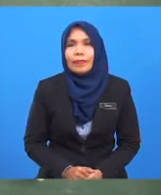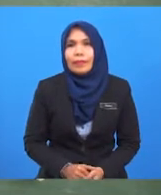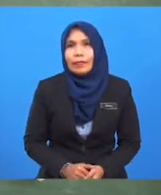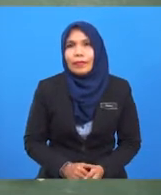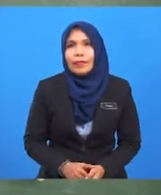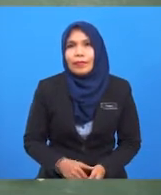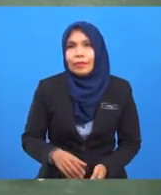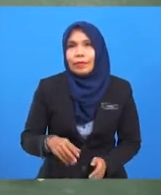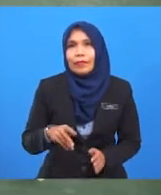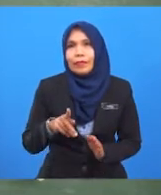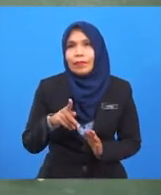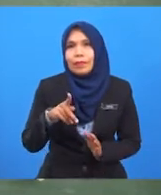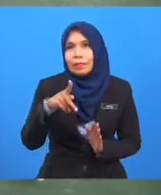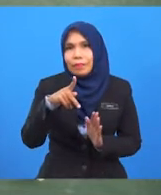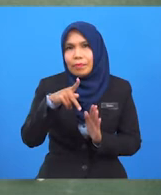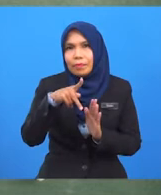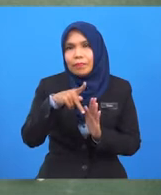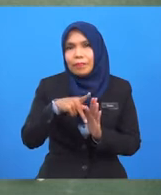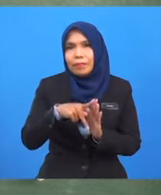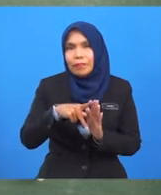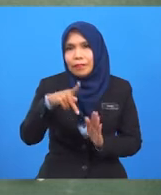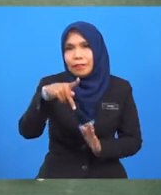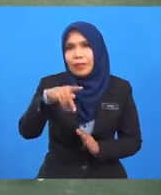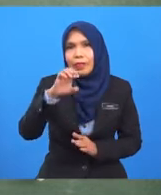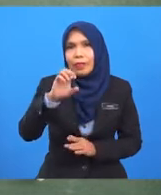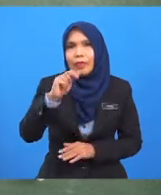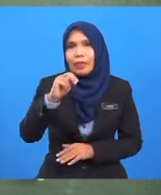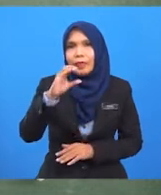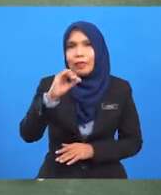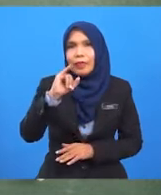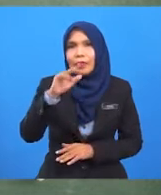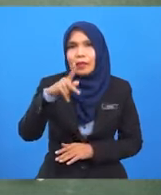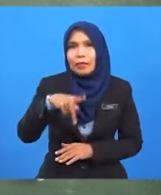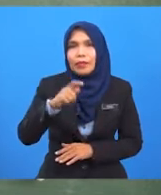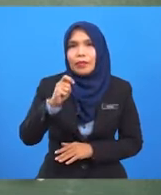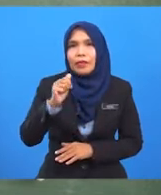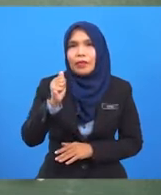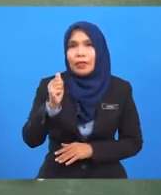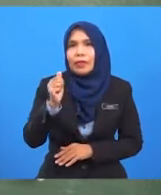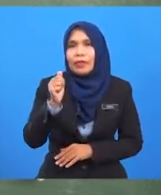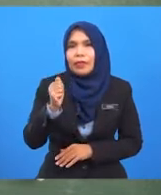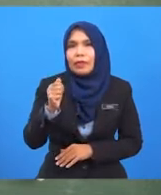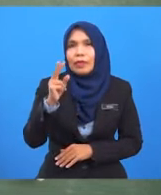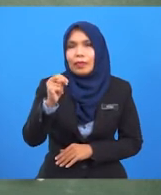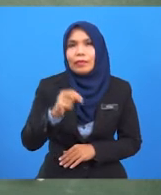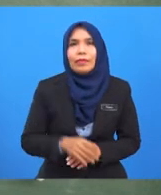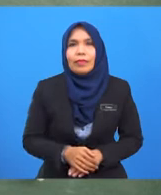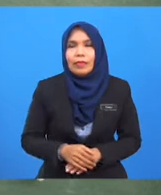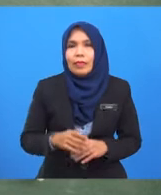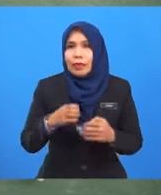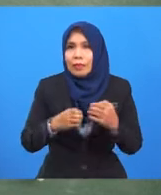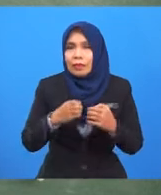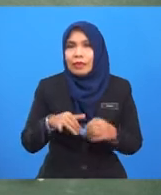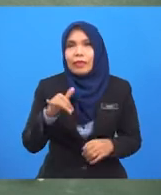Penciptaan mesin yang lestari juga perlu dititik beratkan dalam semua bidang,